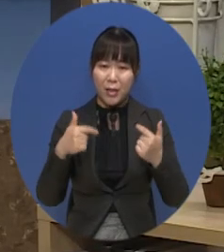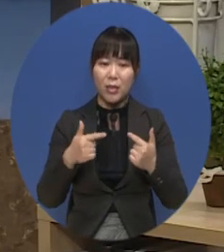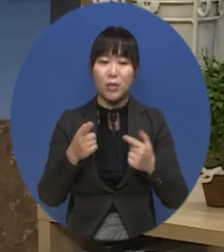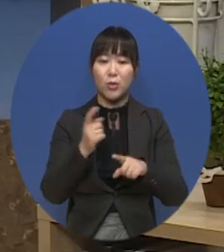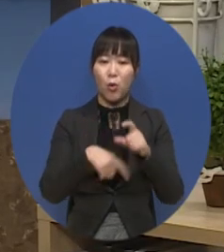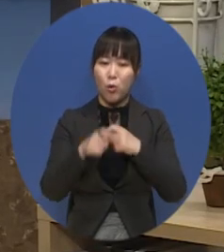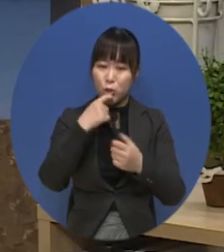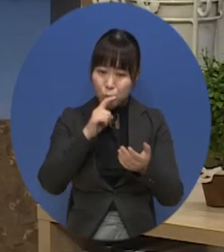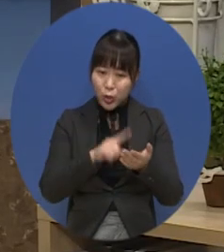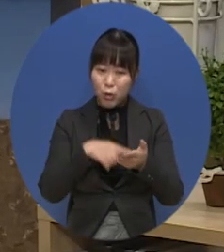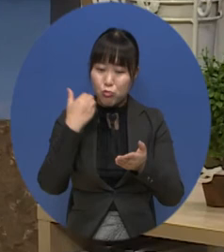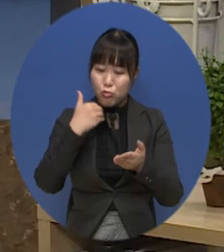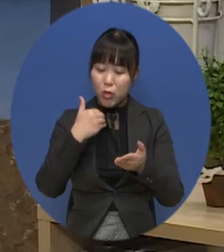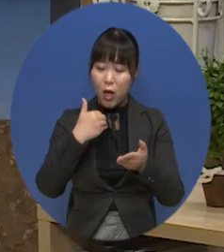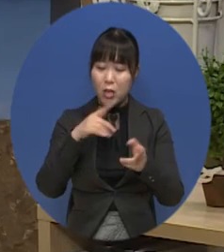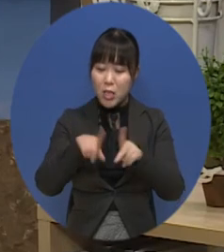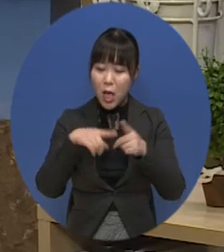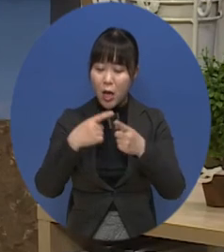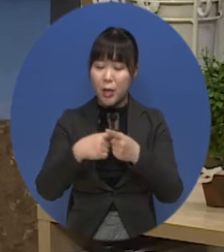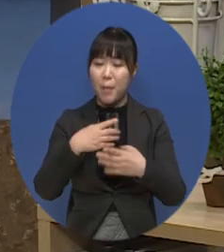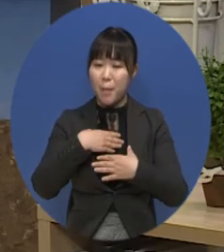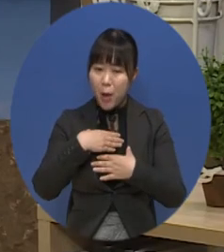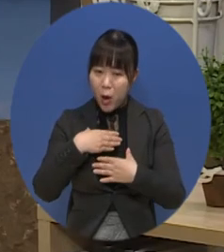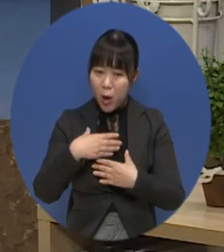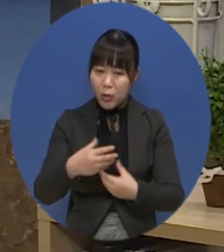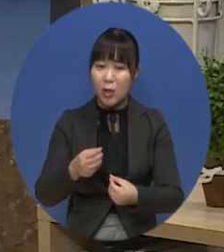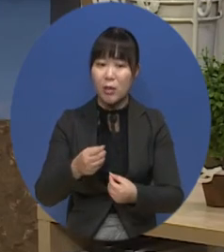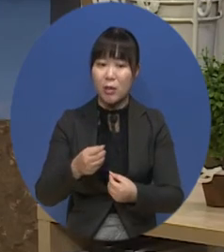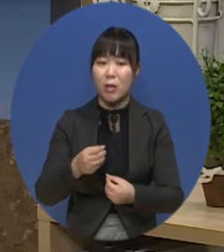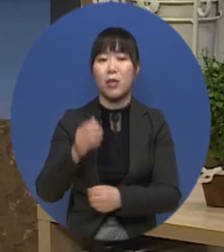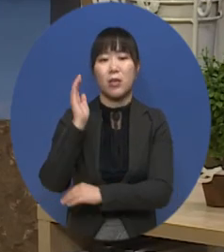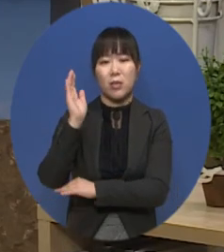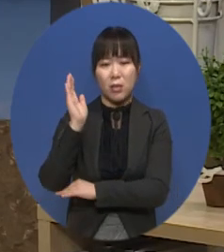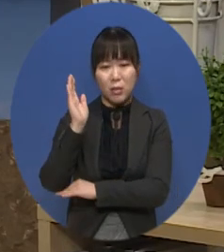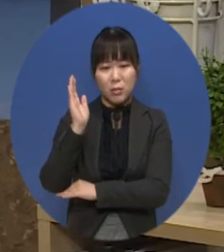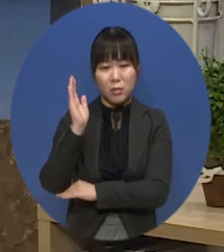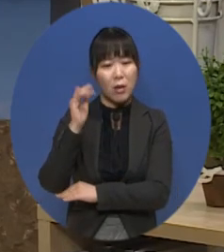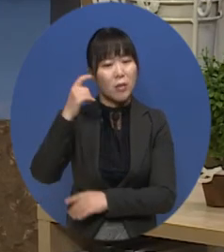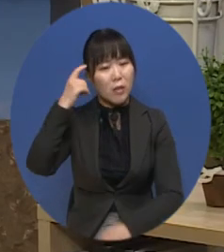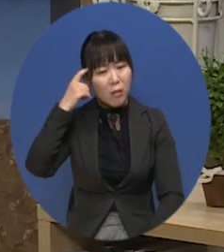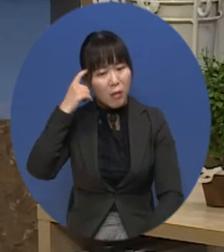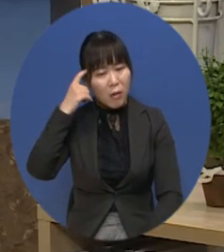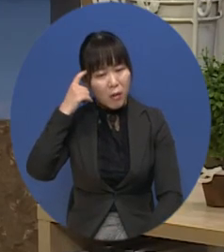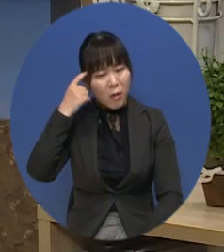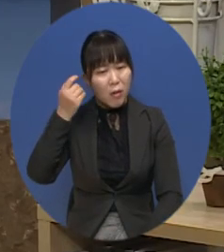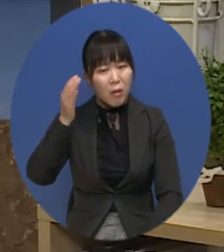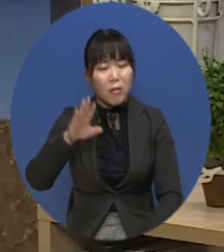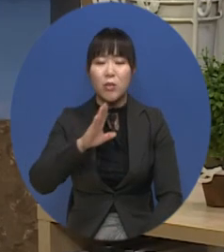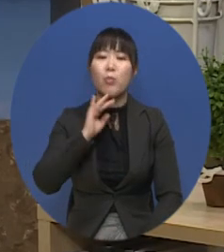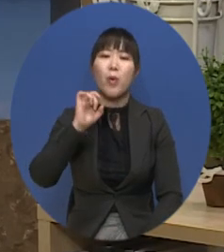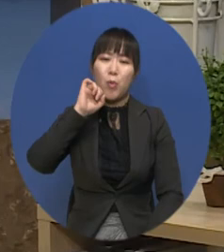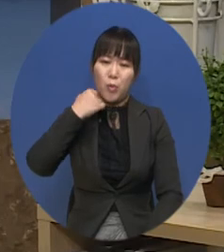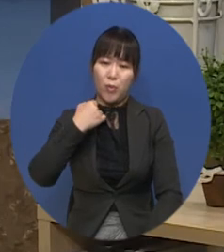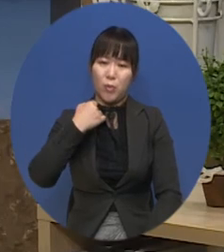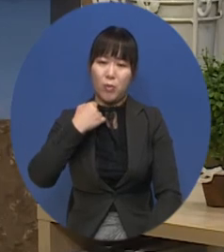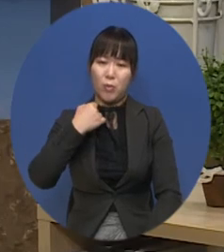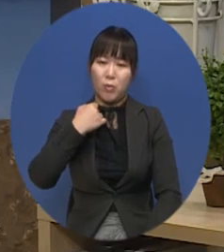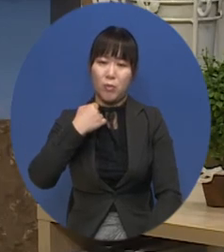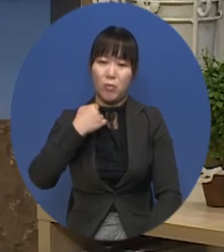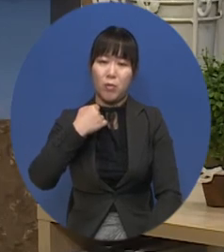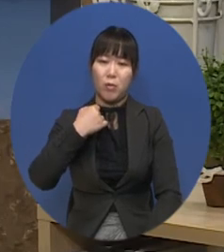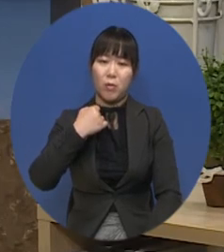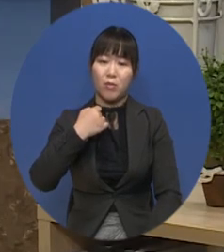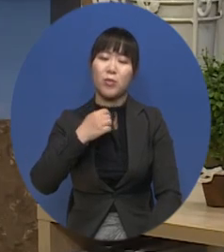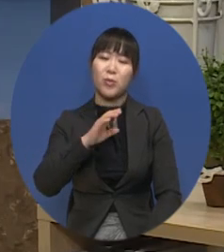더 쉽게 누구나 알아듣기 편할 수 있도록 네. 해야지 하고 생각은 하는데 정말 어렵거든요. 그쵸. 네,